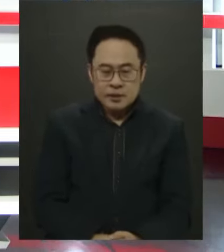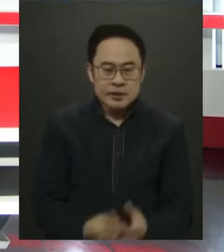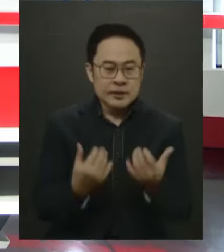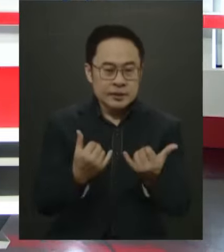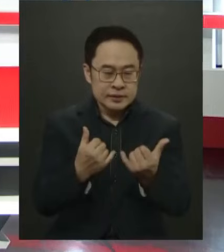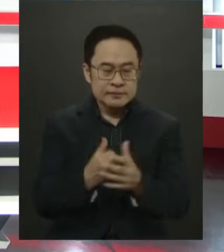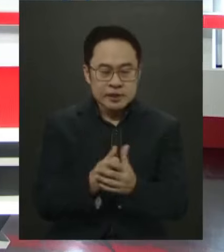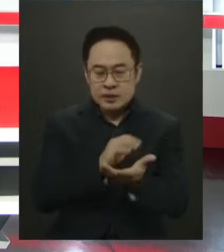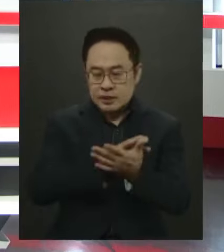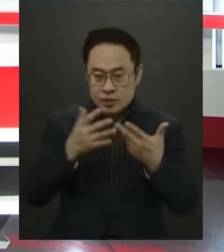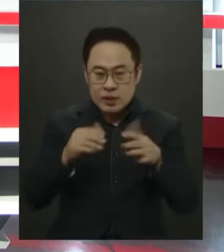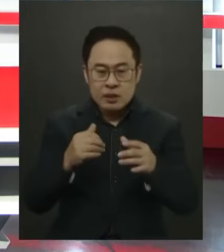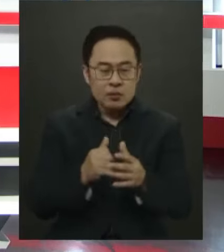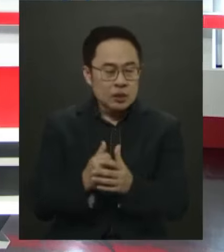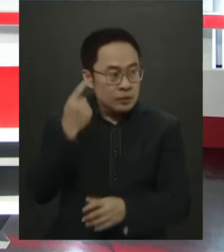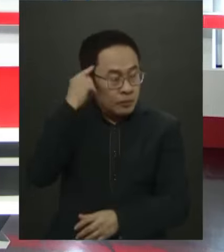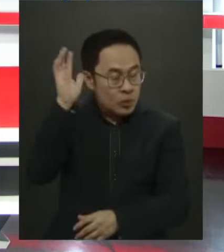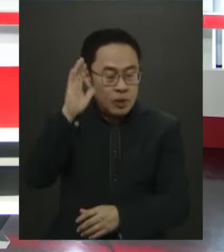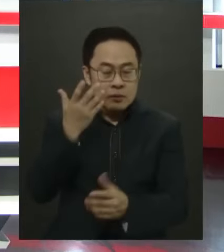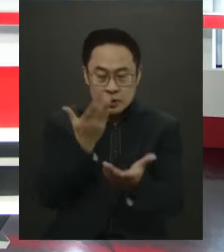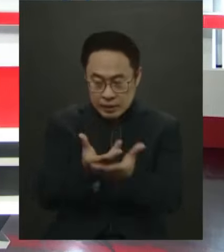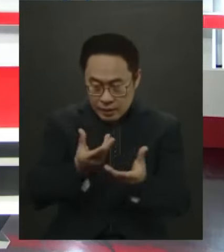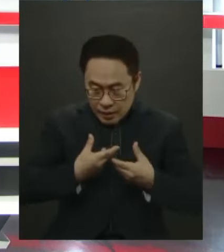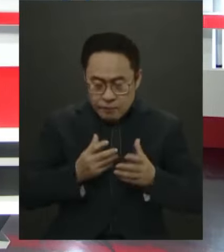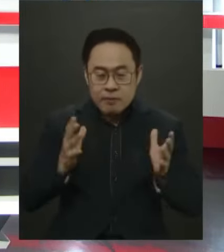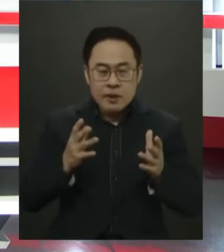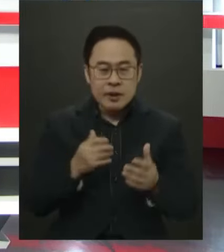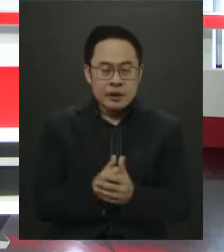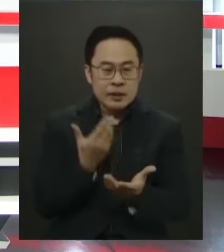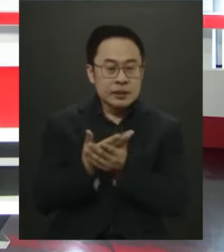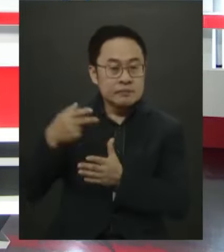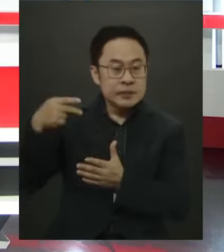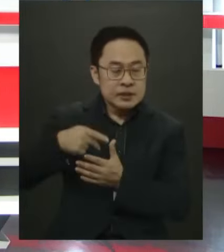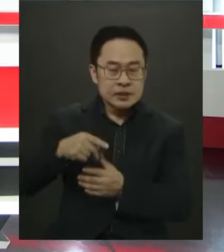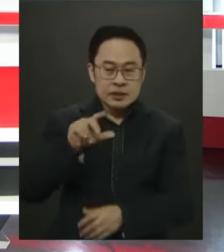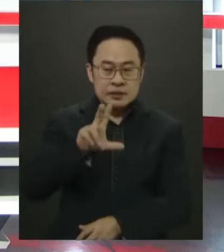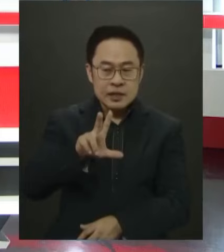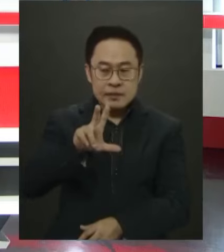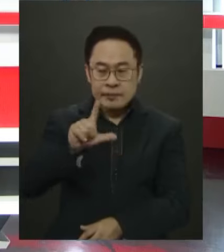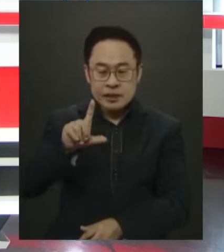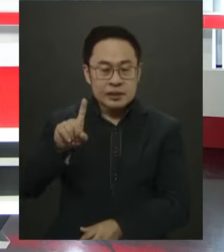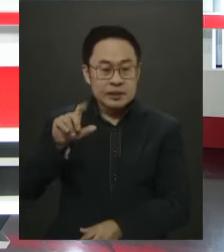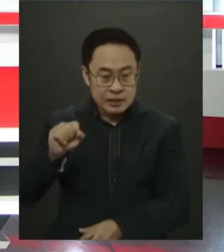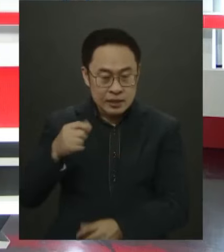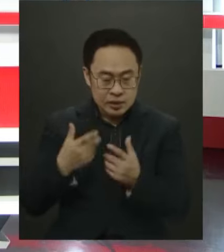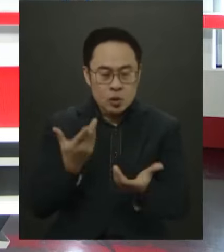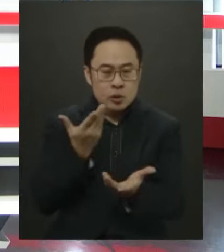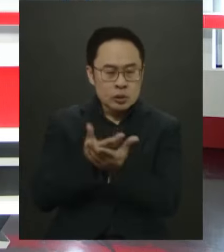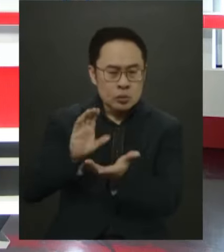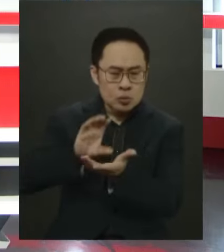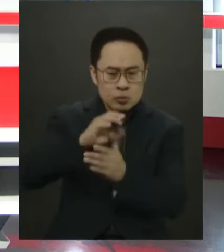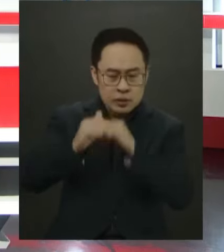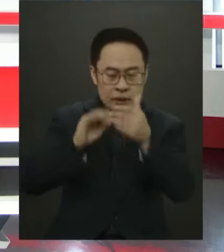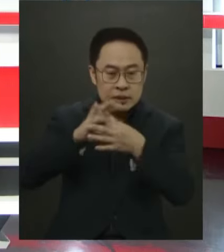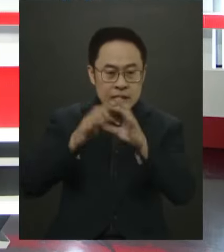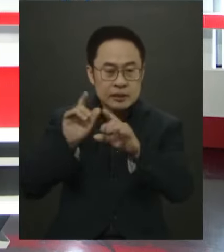ะคะก็ไม่ได้คาดหวังเหมือนกันว่าจะได้รับรางวัลเยอะขนาดนี้แต่ว่าก็ถือว่าเป็นการตอบแทนนะคะสิ่งที่พี่แววได้ทำเพื่อประเท